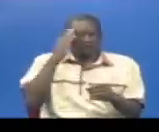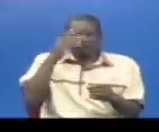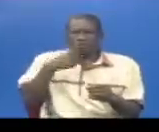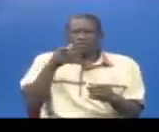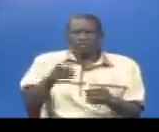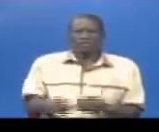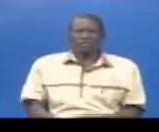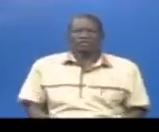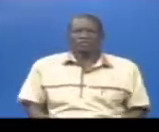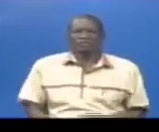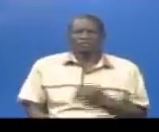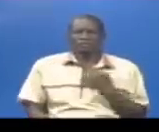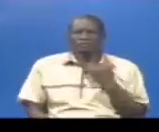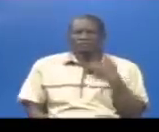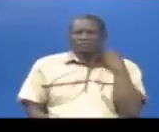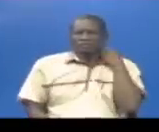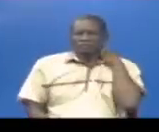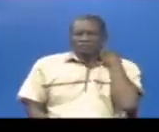huyu.